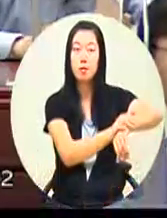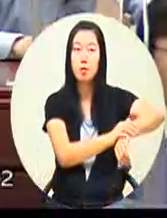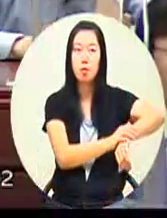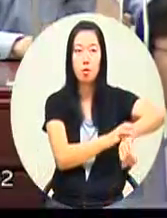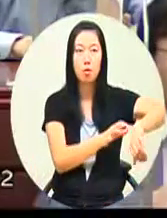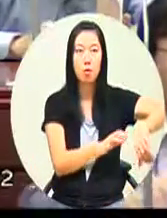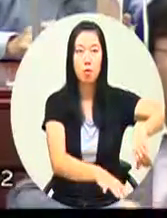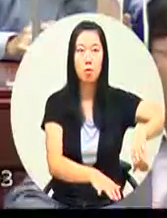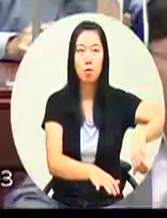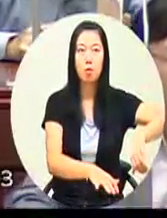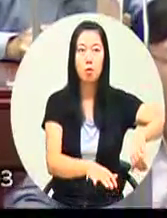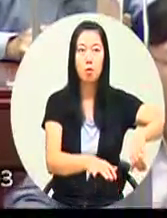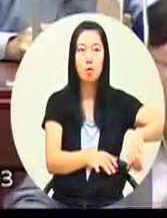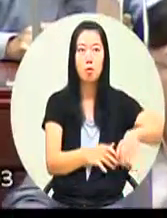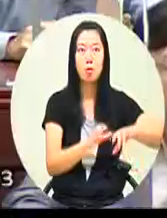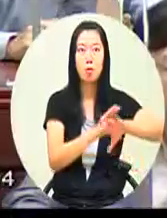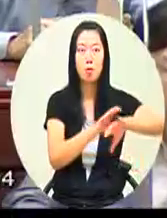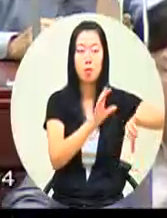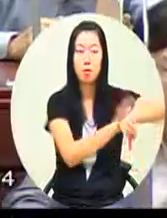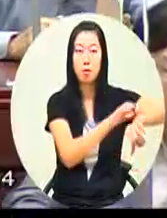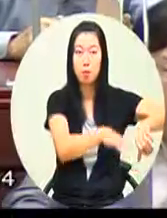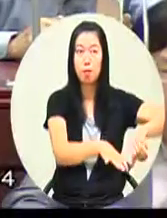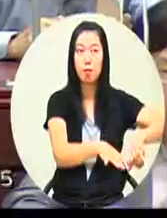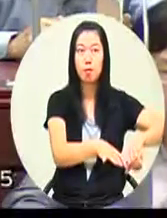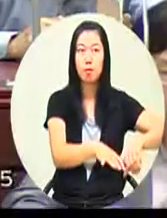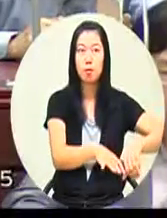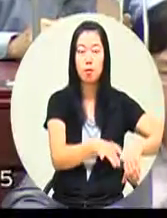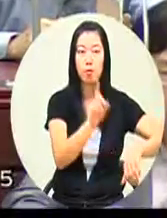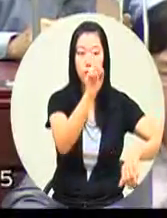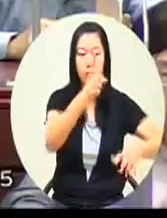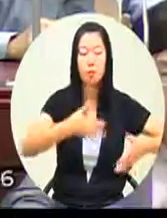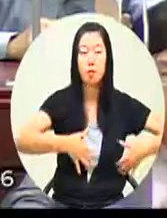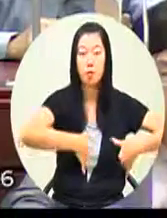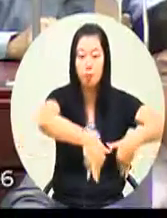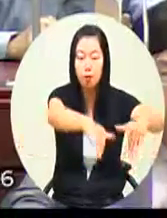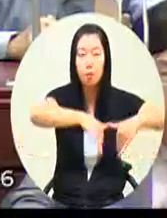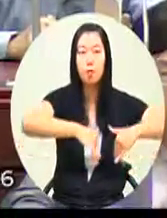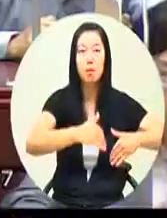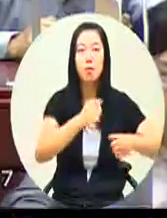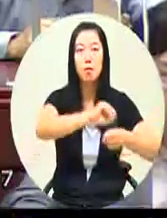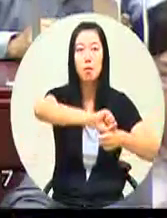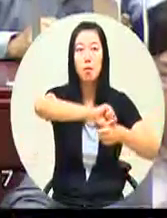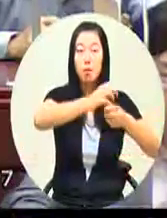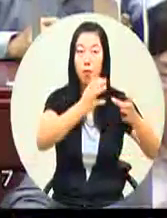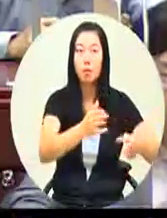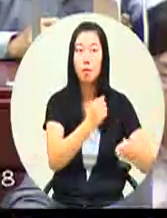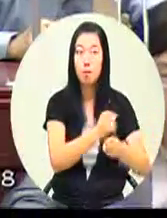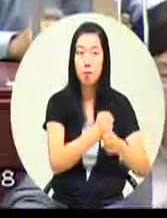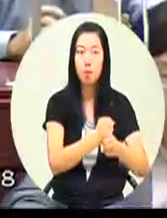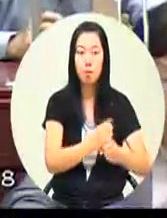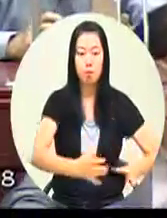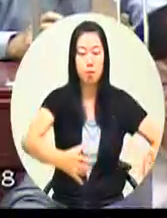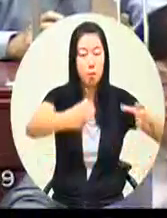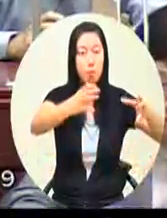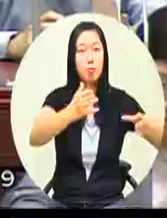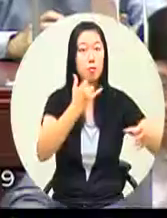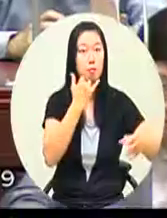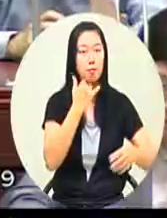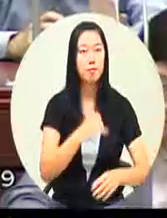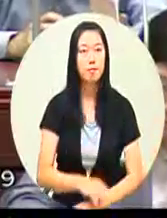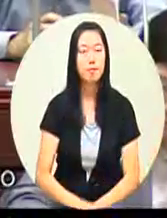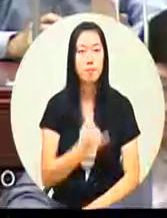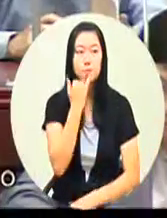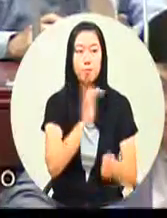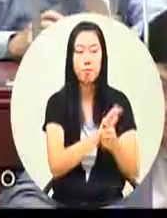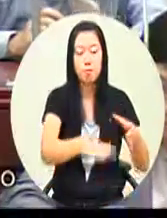个短丘下大泉营区，那边有一条浮流水，目前也在已经在进行当中，那个大概也可以取